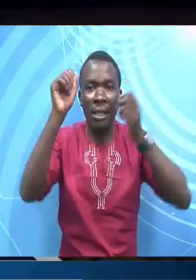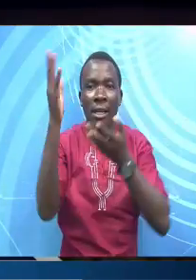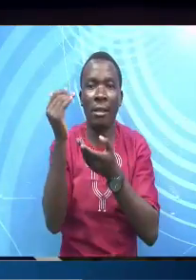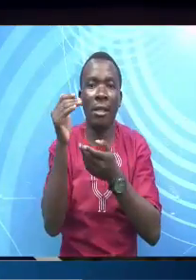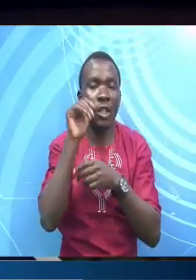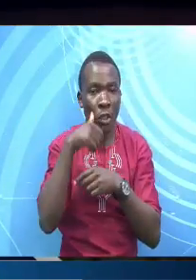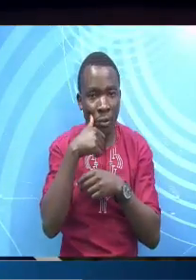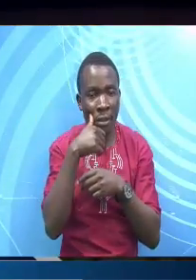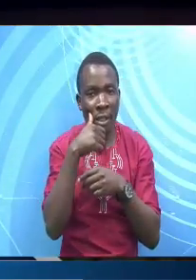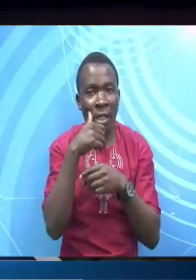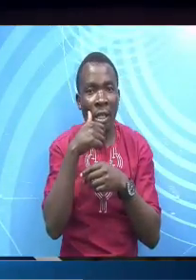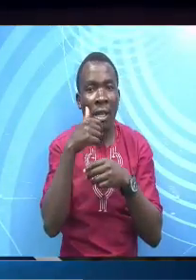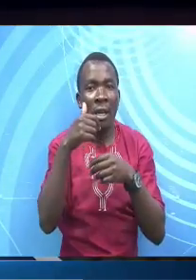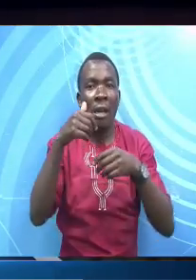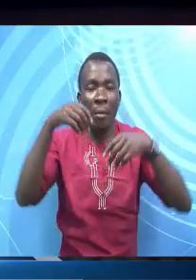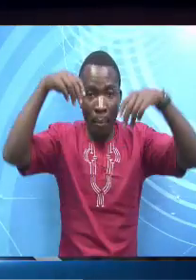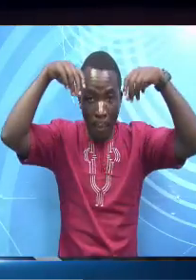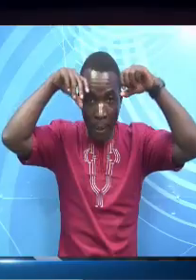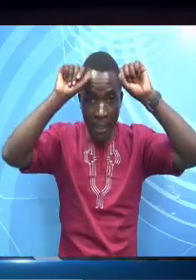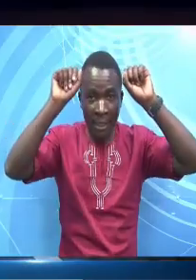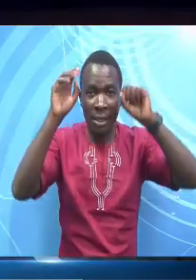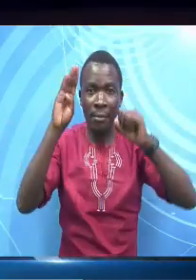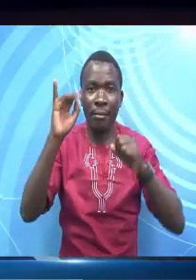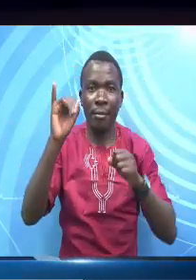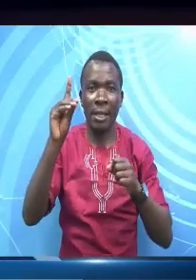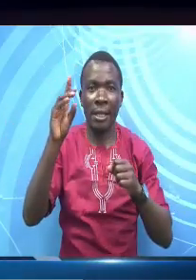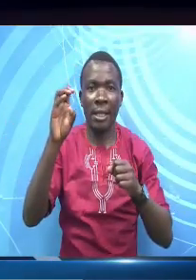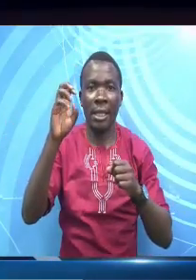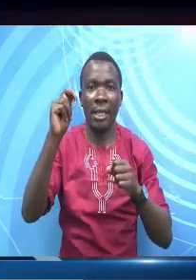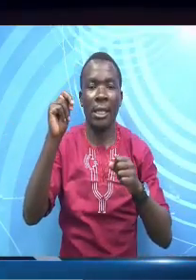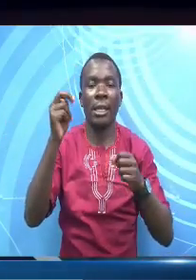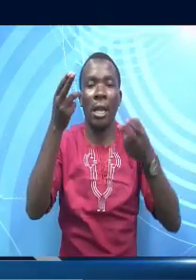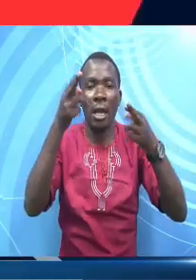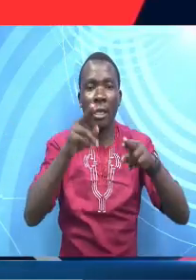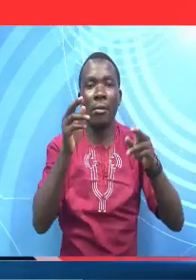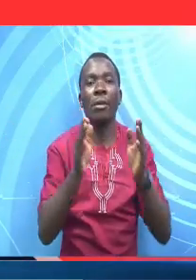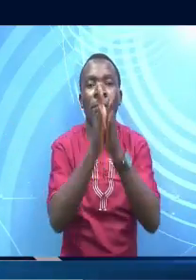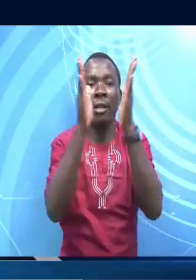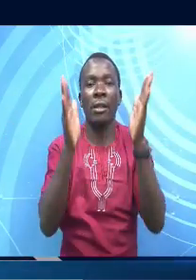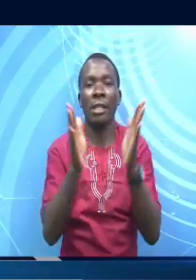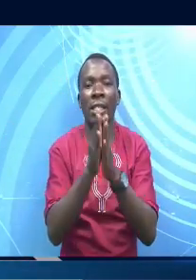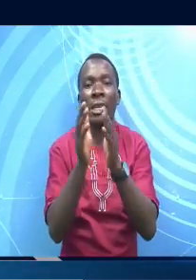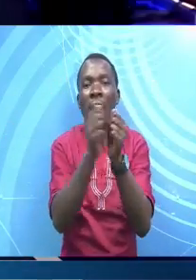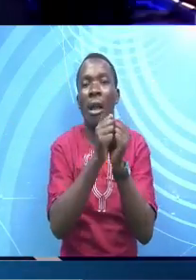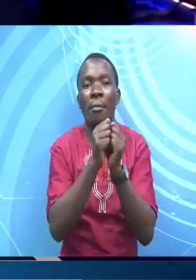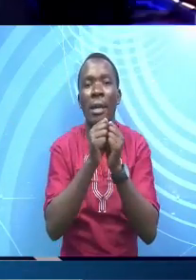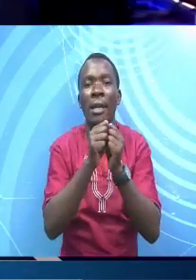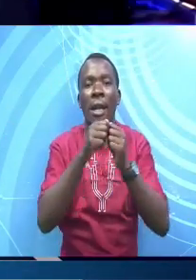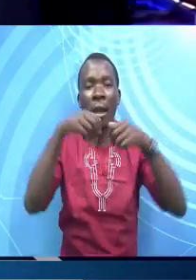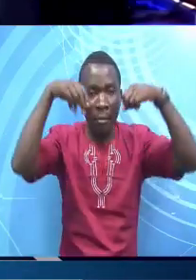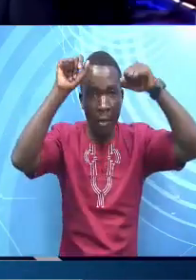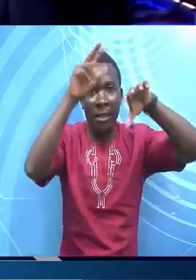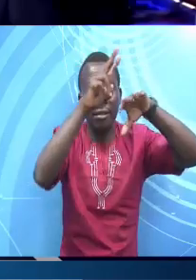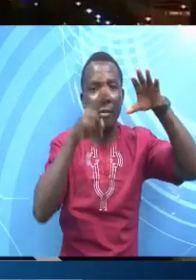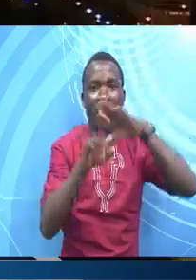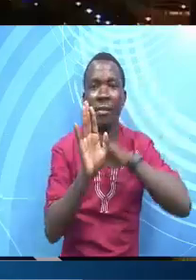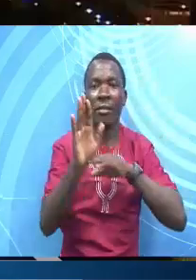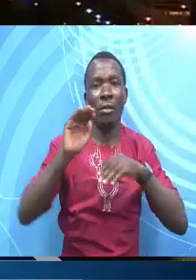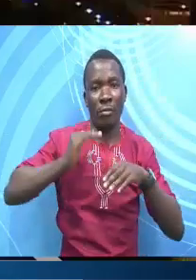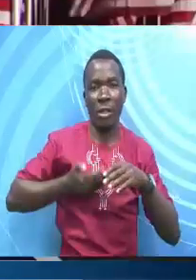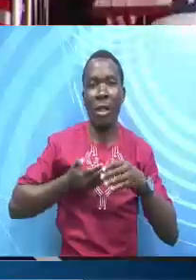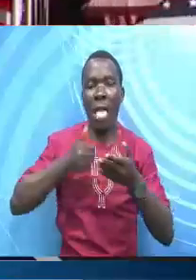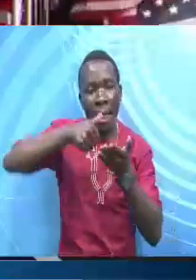munsi w'irahira rye azahita ajya muri White House mu karasisi k'ibirori y'ubw'uyu mudemokrate na Vice Perezida we Kamala Harris bazaba bamaze kurahira